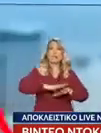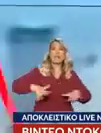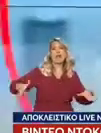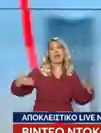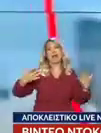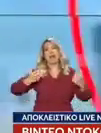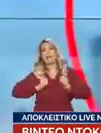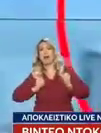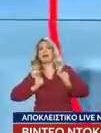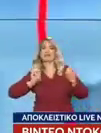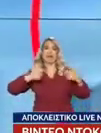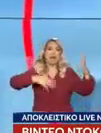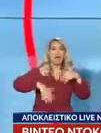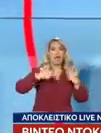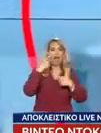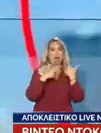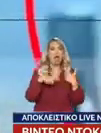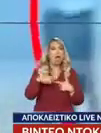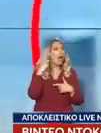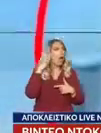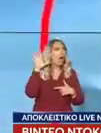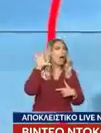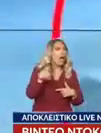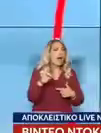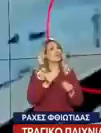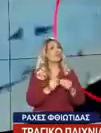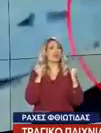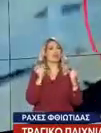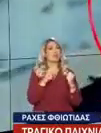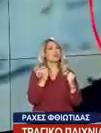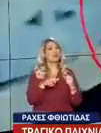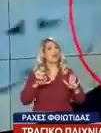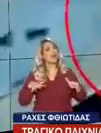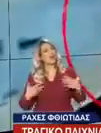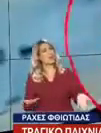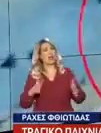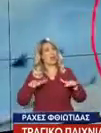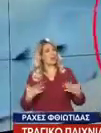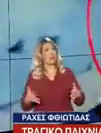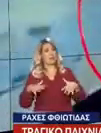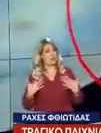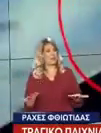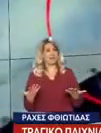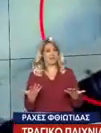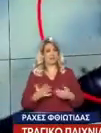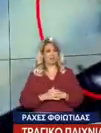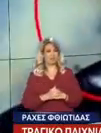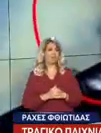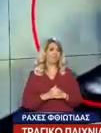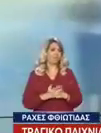είναι καλοκαίρι, είχε και άλλο κόσμο, δεν είχαν καταλάβει ότι μια γυναίκα πνίγεται. Σταθούμε λίγο όμως σε αυτόν τον άνθρωπο που βλέπετε εδώ.